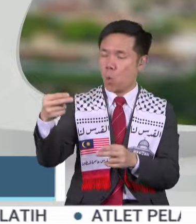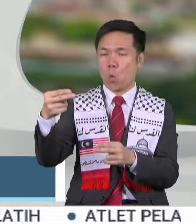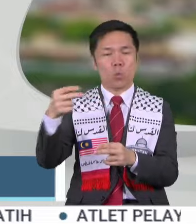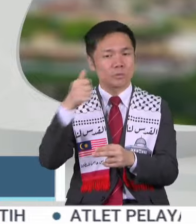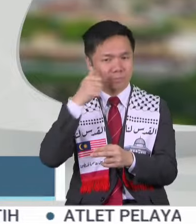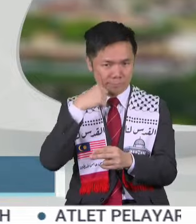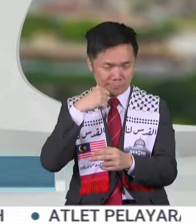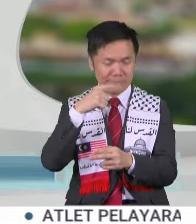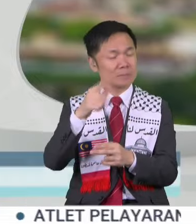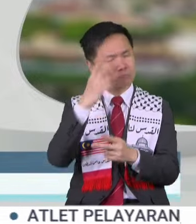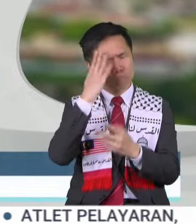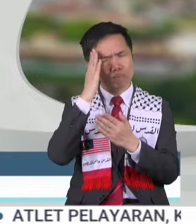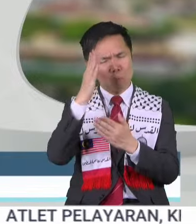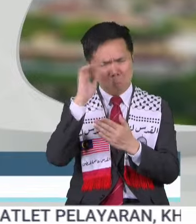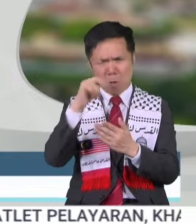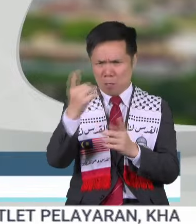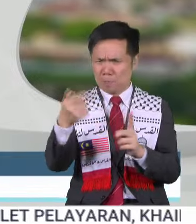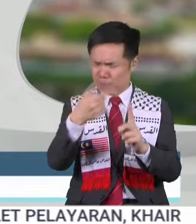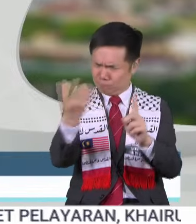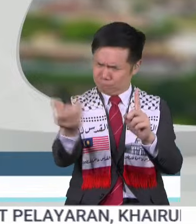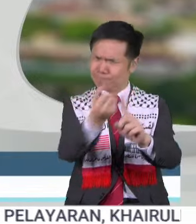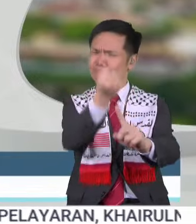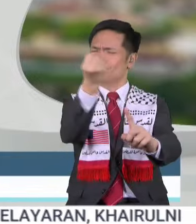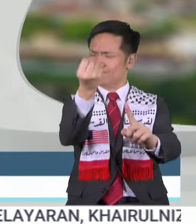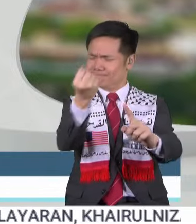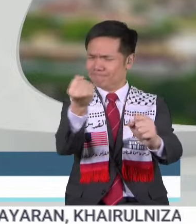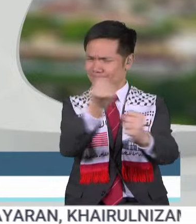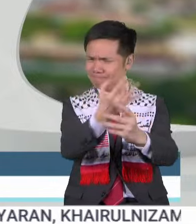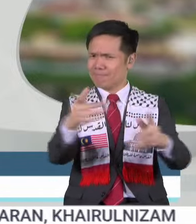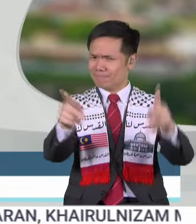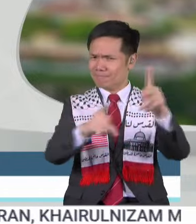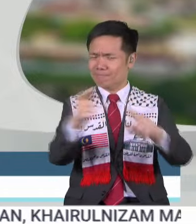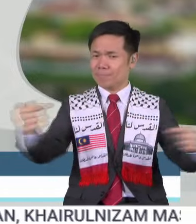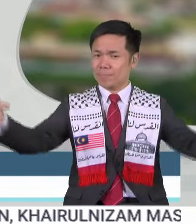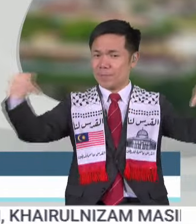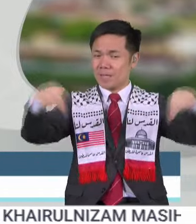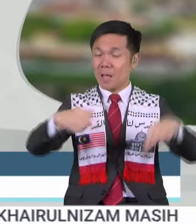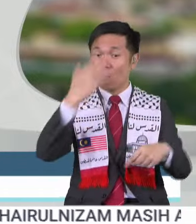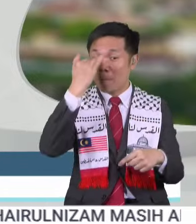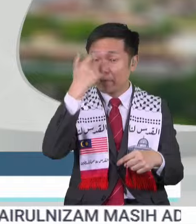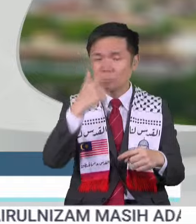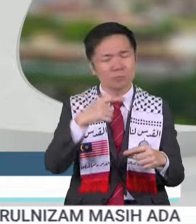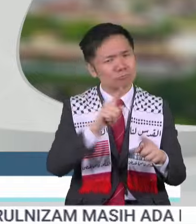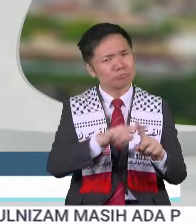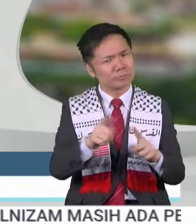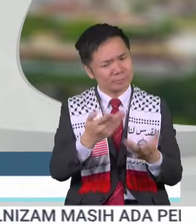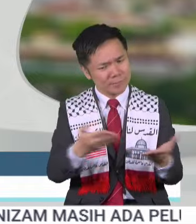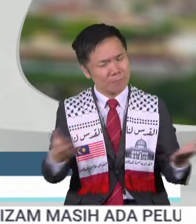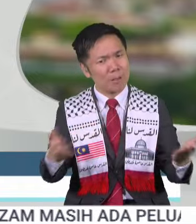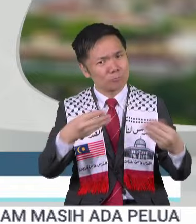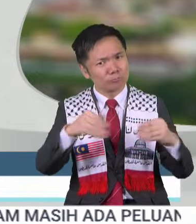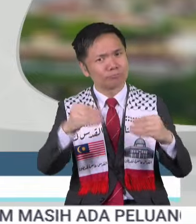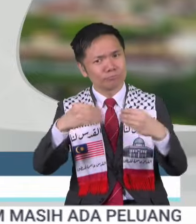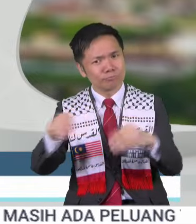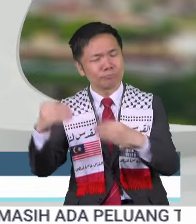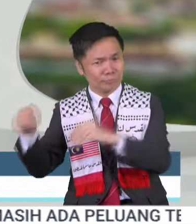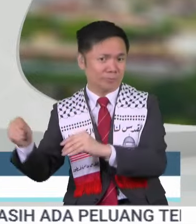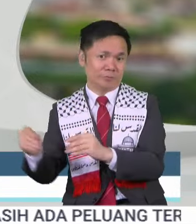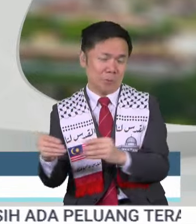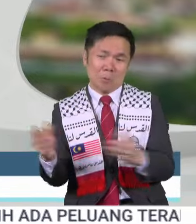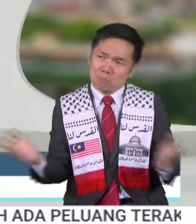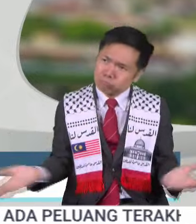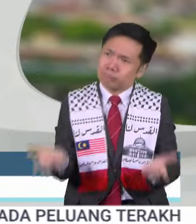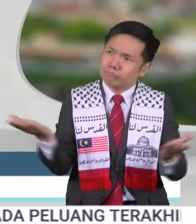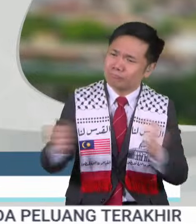sasaran itu dapat direalisasikan berikutan sambutan baik pengusaha produk pelancongan dan masyarakat setempat yang giat